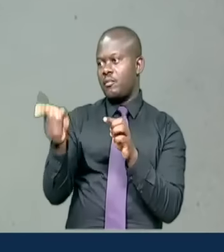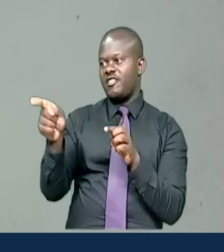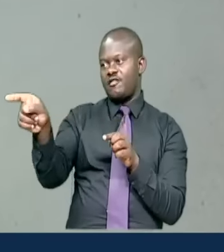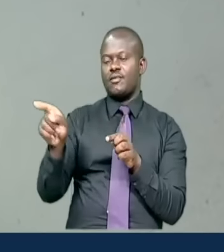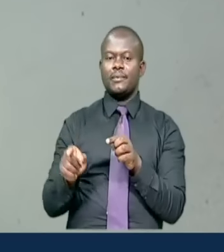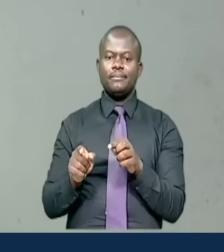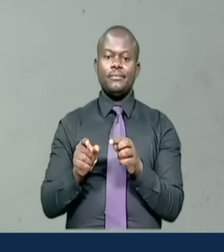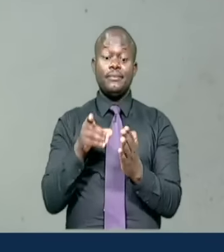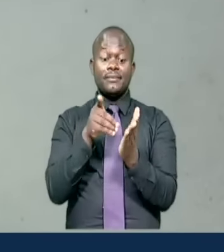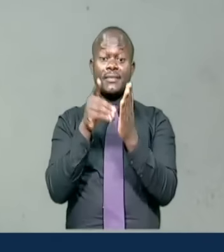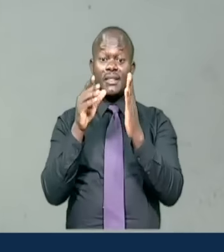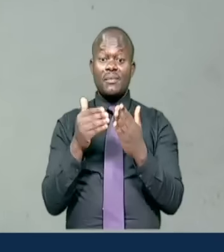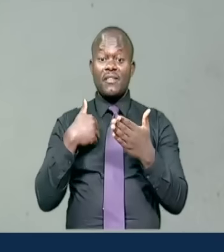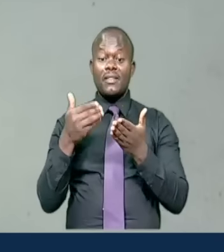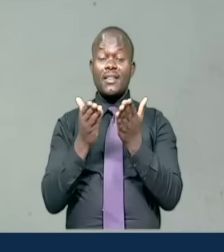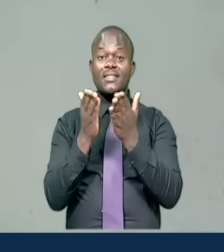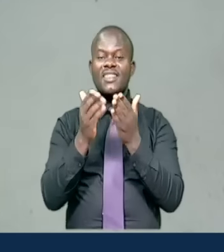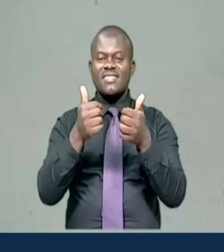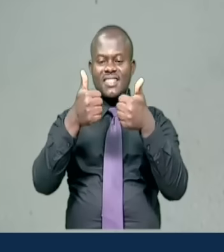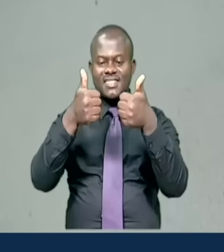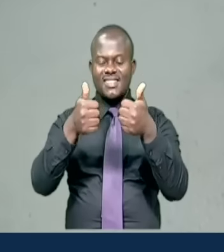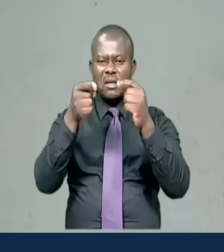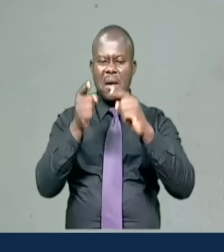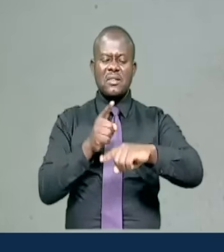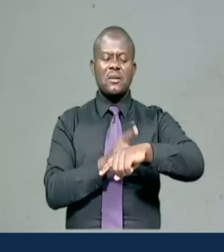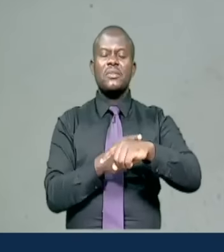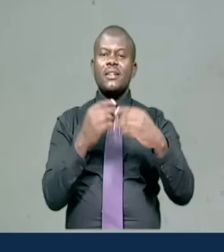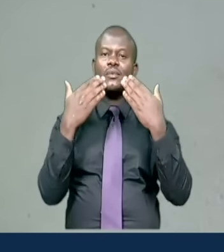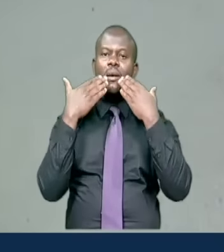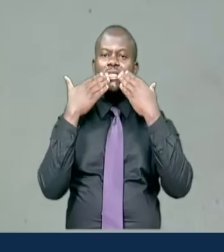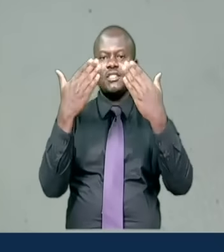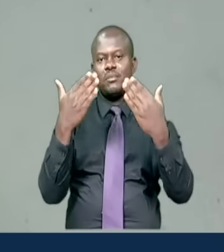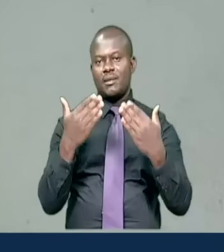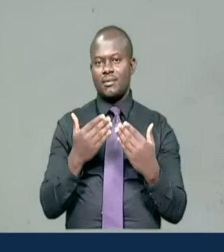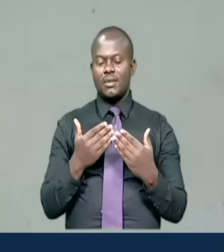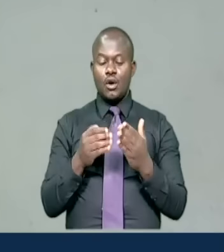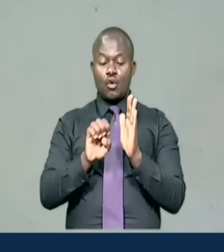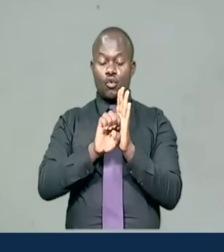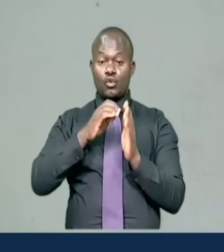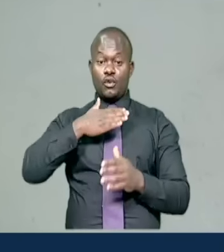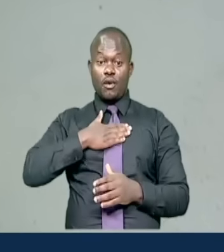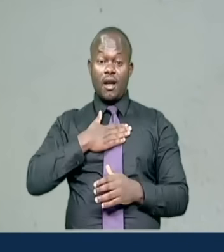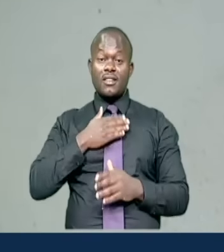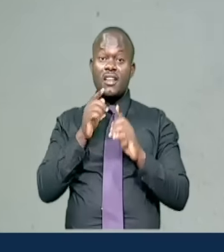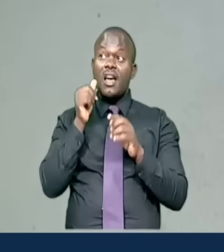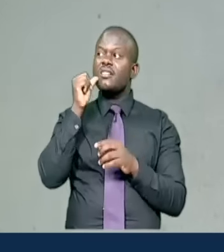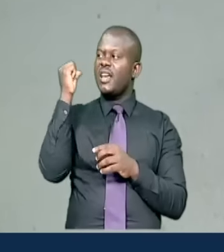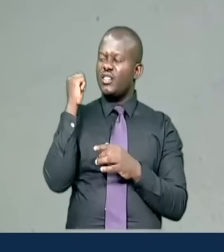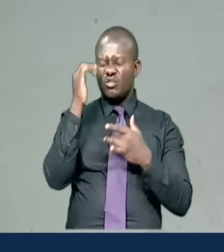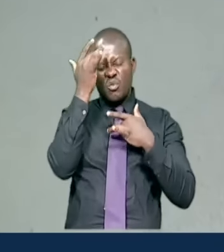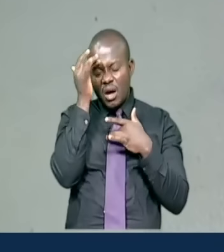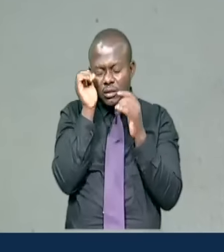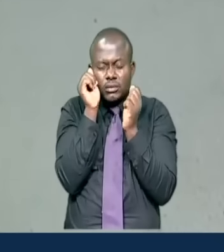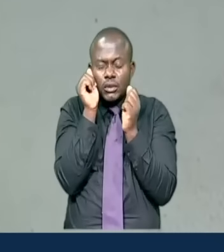abaganga rwose bafite serivisi nziza bazi igihe turanabashimira. Urugero nkanjye naje ejo nimugoroba mfashwe